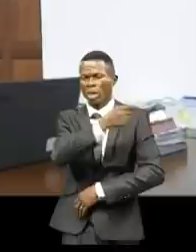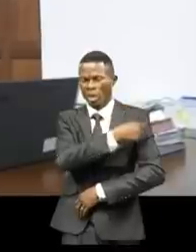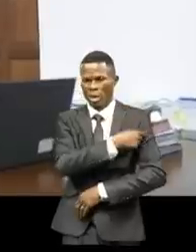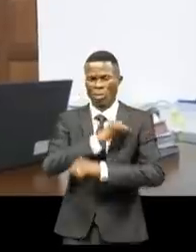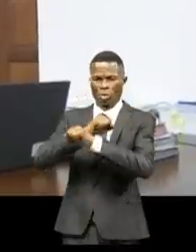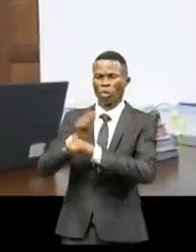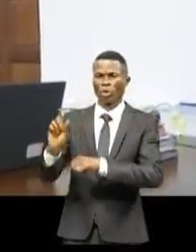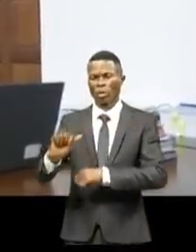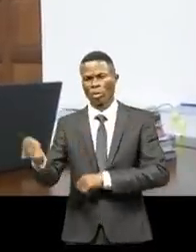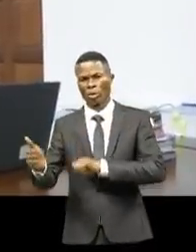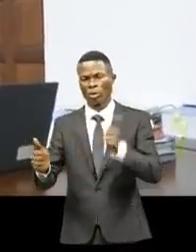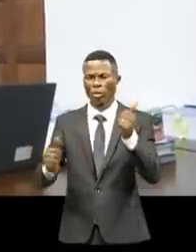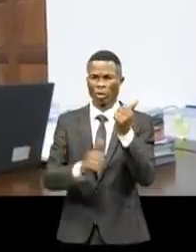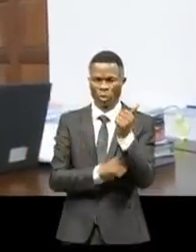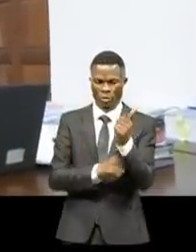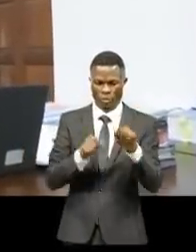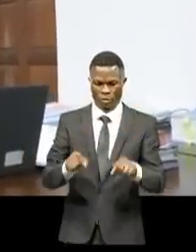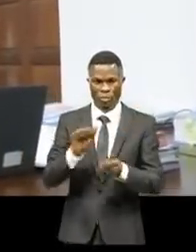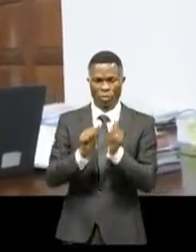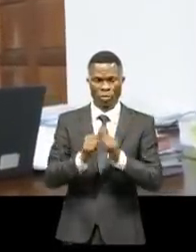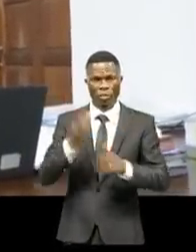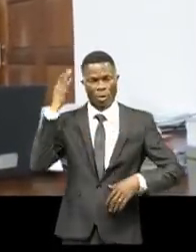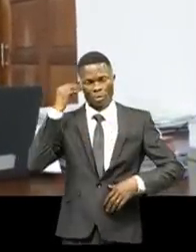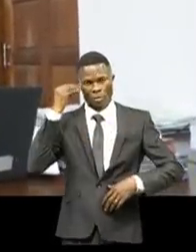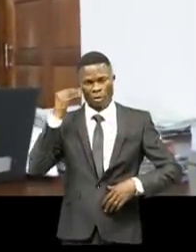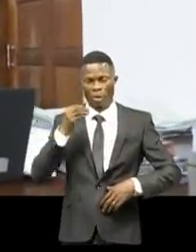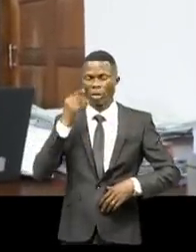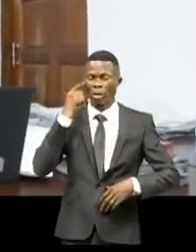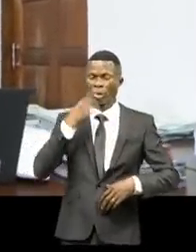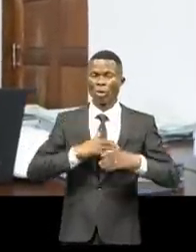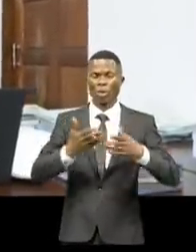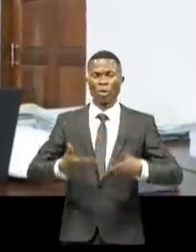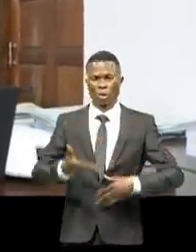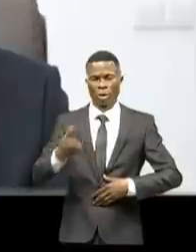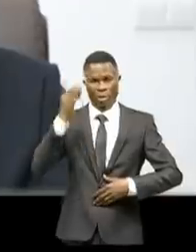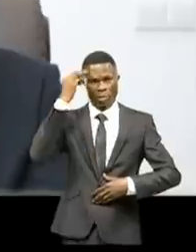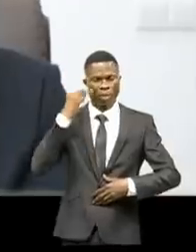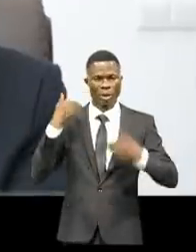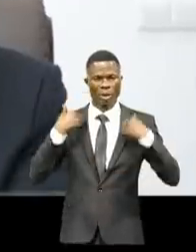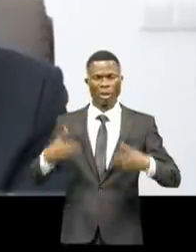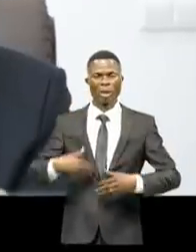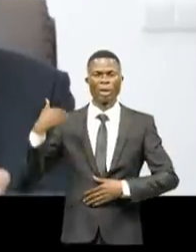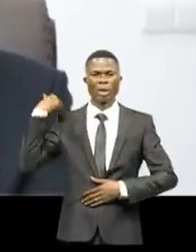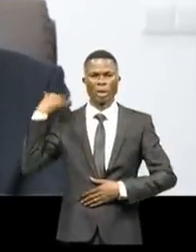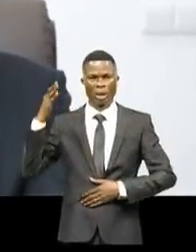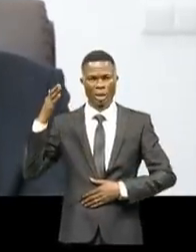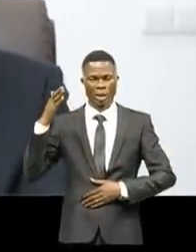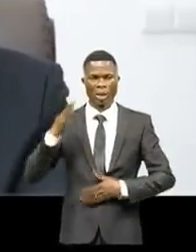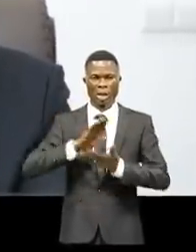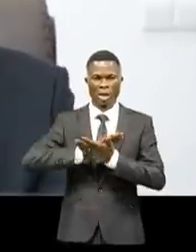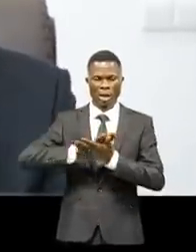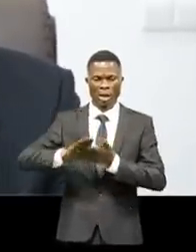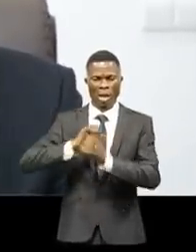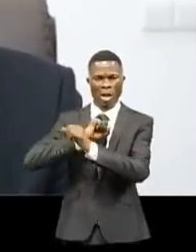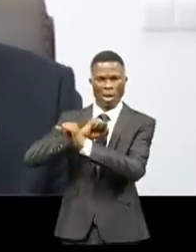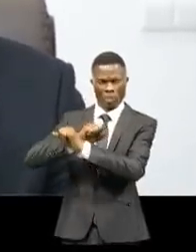protéger. Revenant au sujet de l'épidémie de méningite à Banalia, le ministre de la Santé publique, Hygiène et